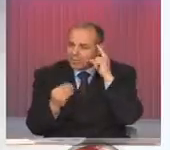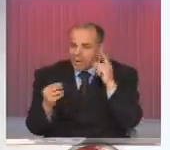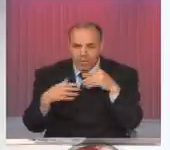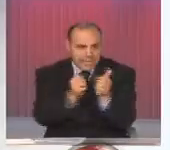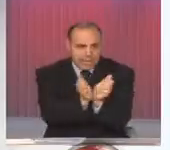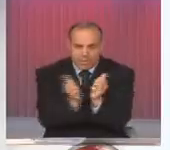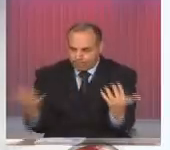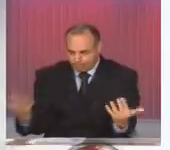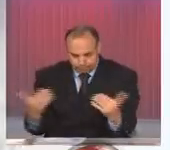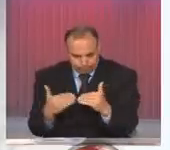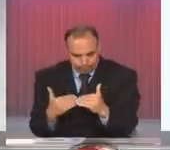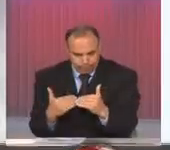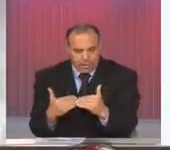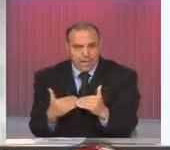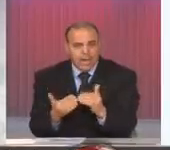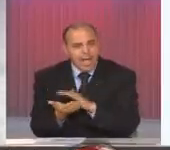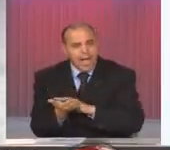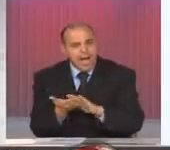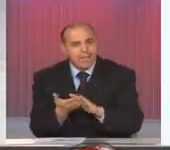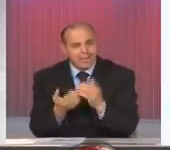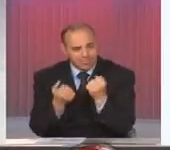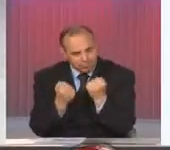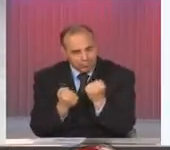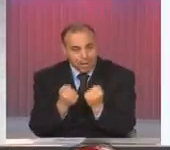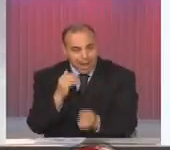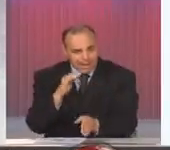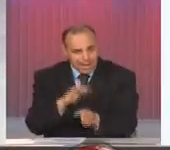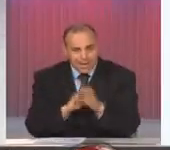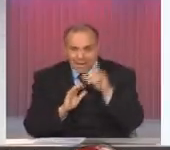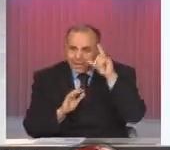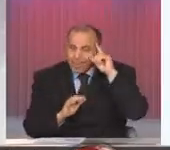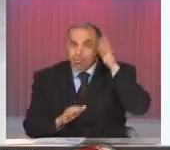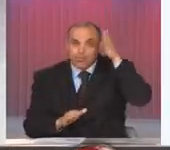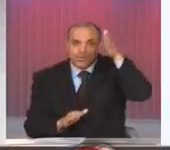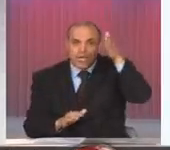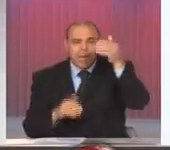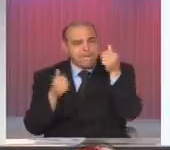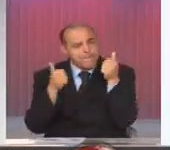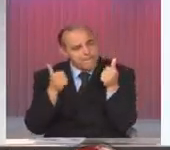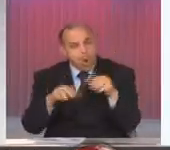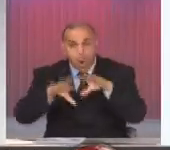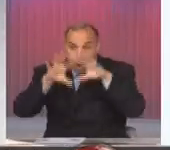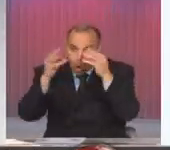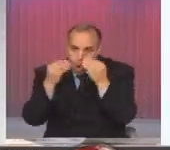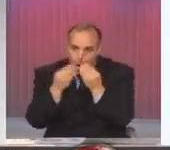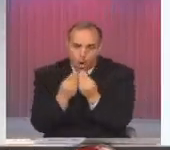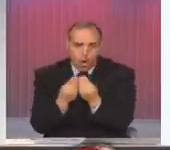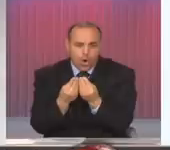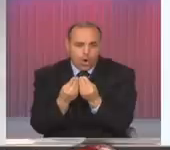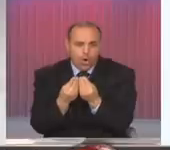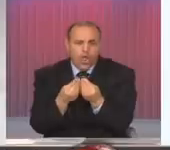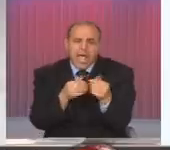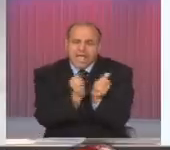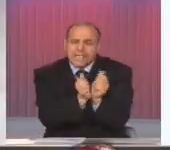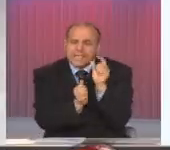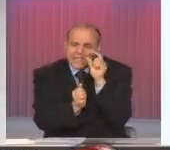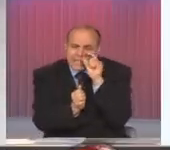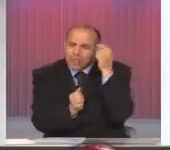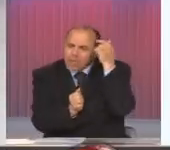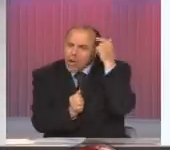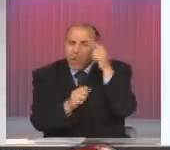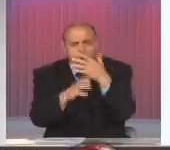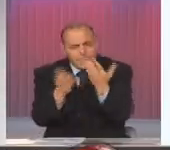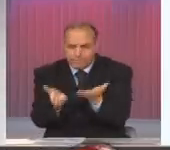الفرقاء لوضع أرضية صلبة تنطلق منها ليبيا إلى المستقبل بسواعد جميع أبنائها بمختلف أطيافهم